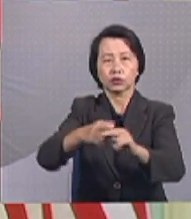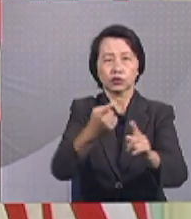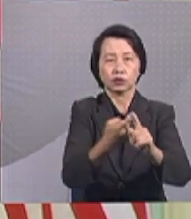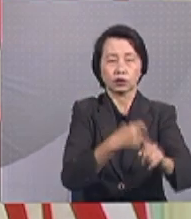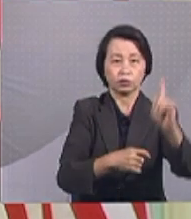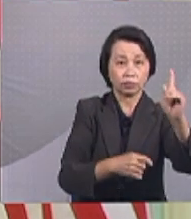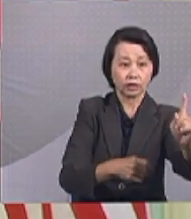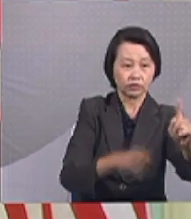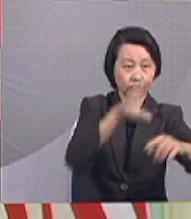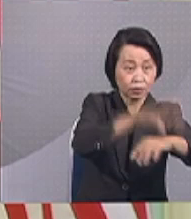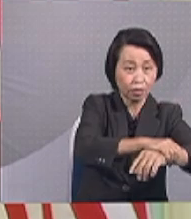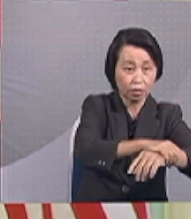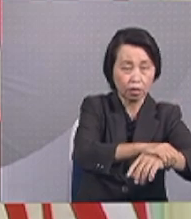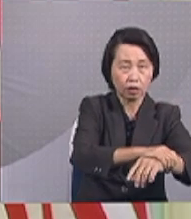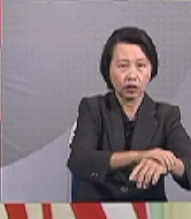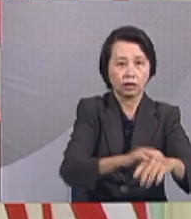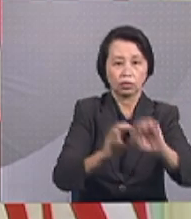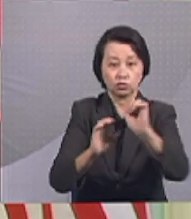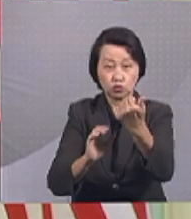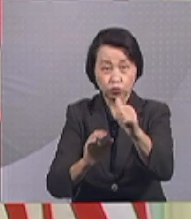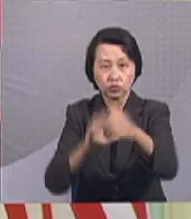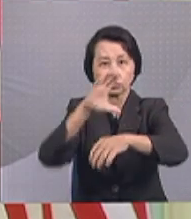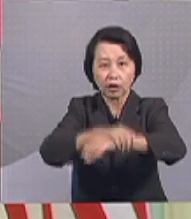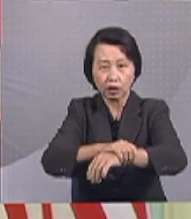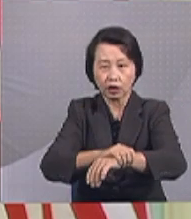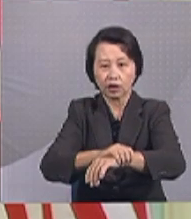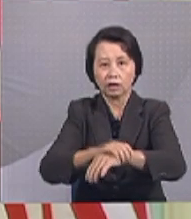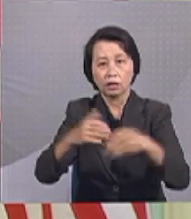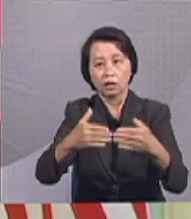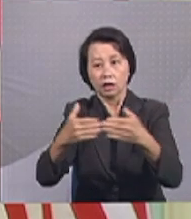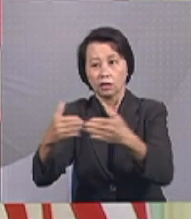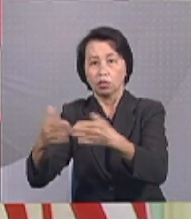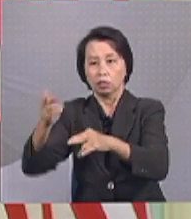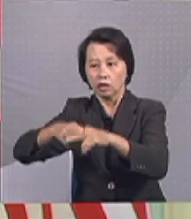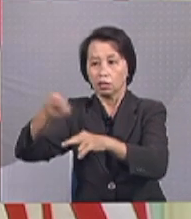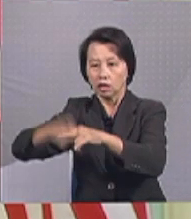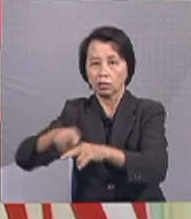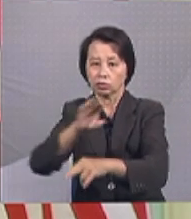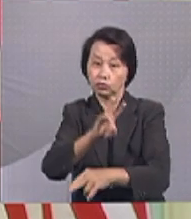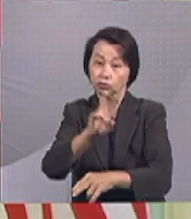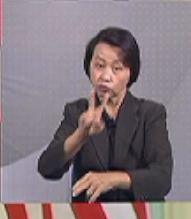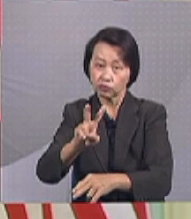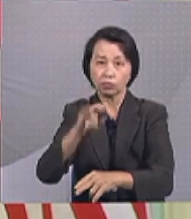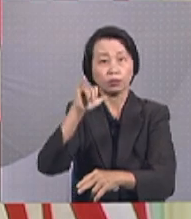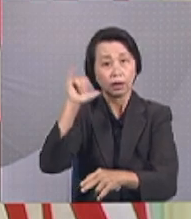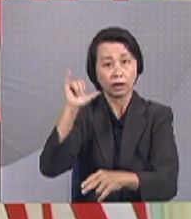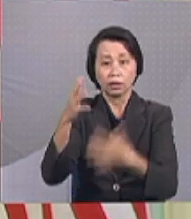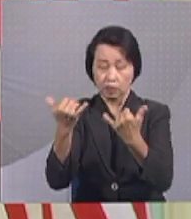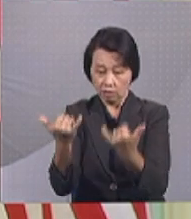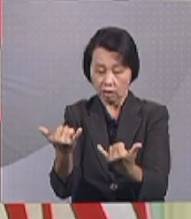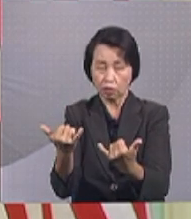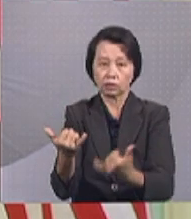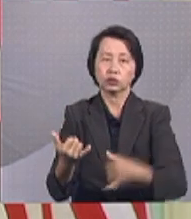1 ke 10, seterusnya meningkat ke 72 semalam dan hari